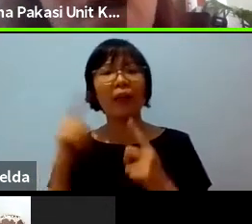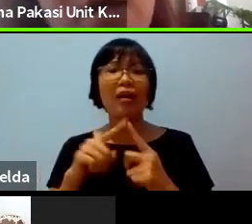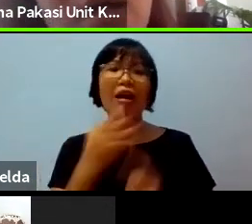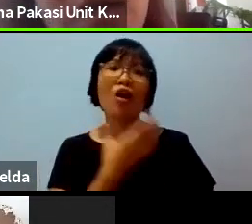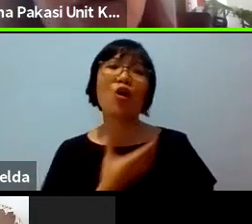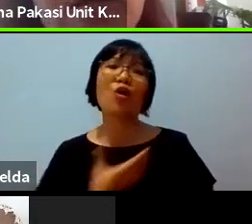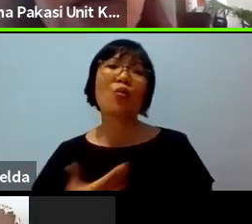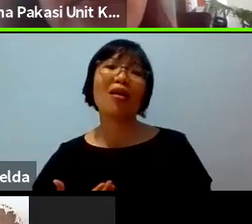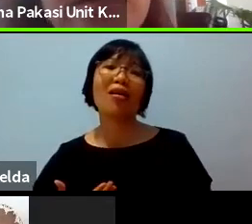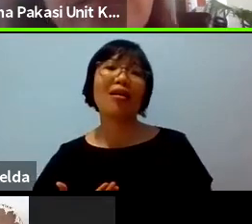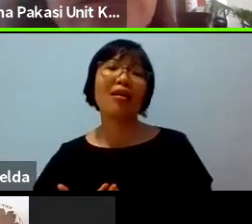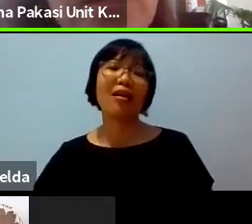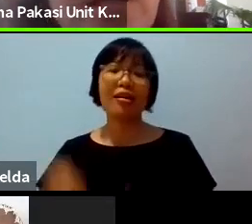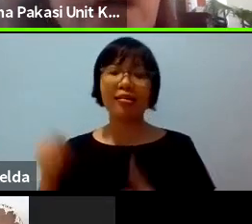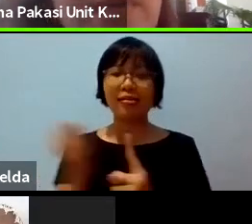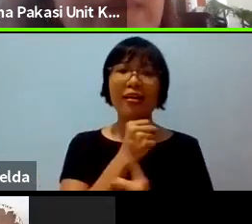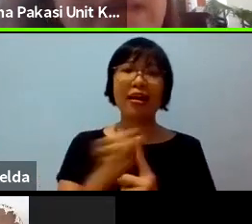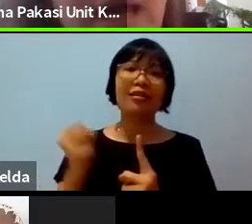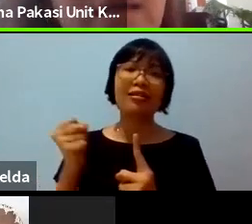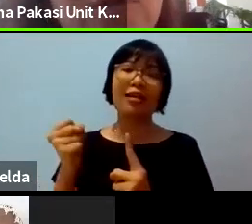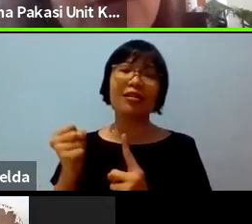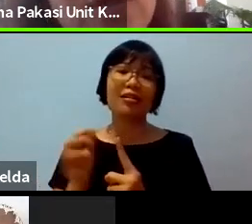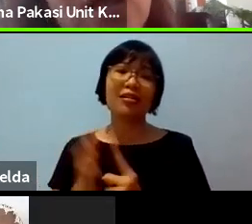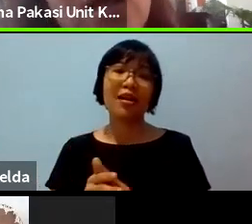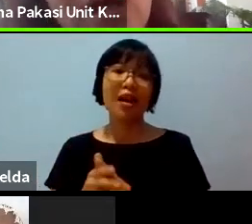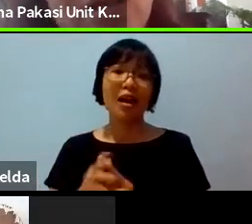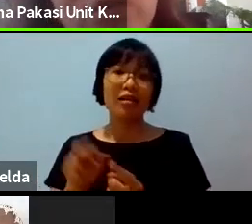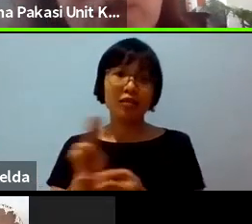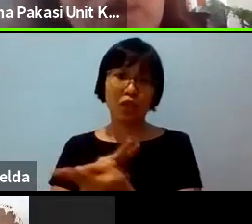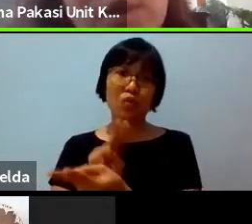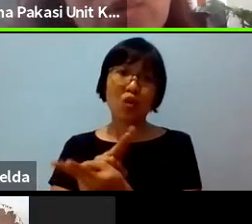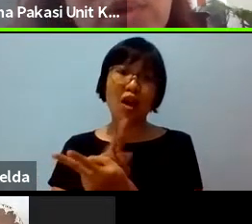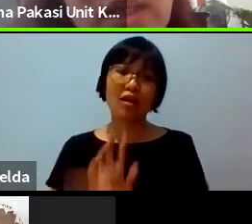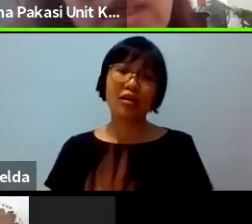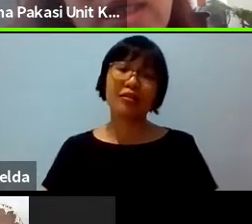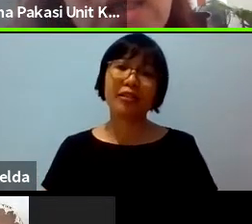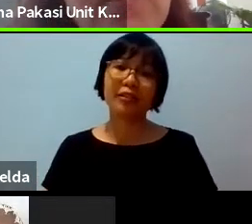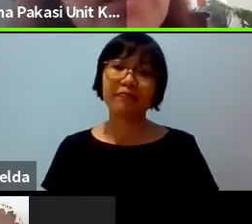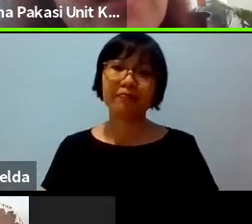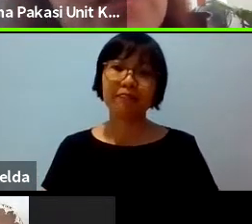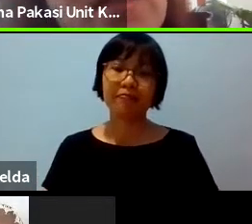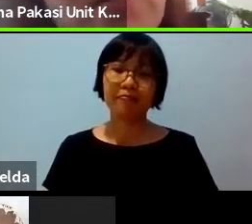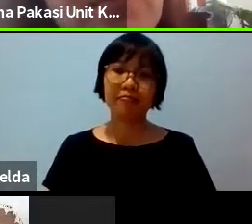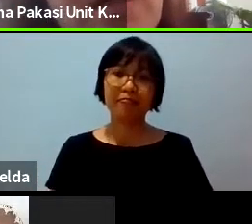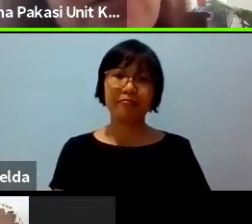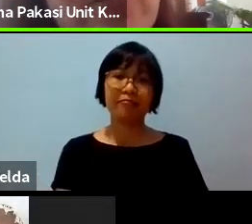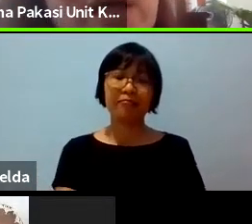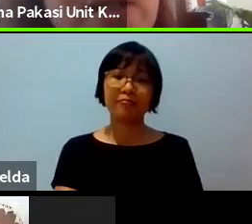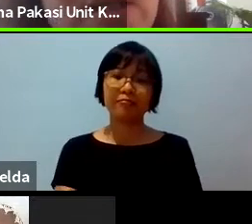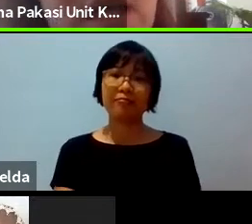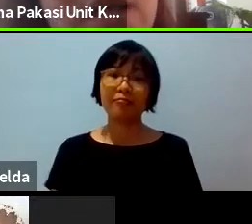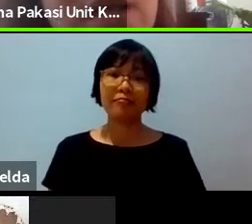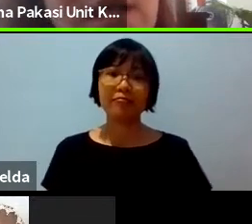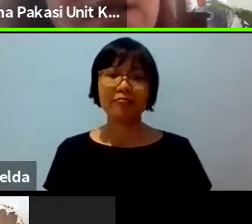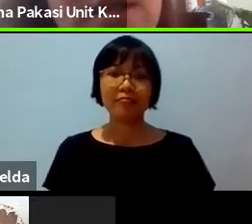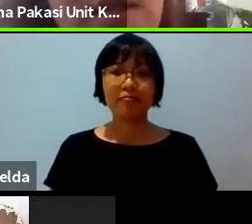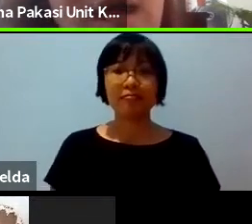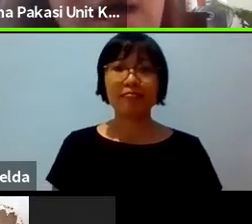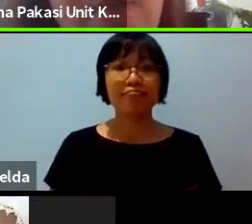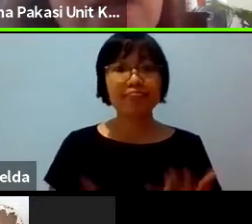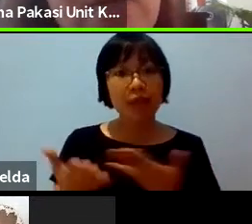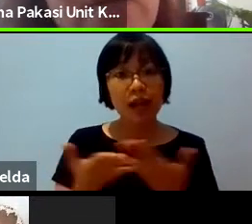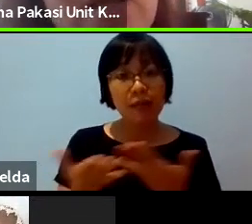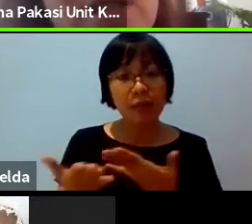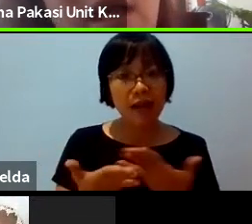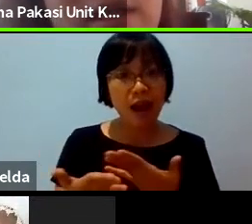kita bisa apa namanya ya pemetaan gitu ketika kasus sudah bergulir. Nah ini bagaimana apa advokasi yang